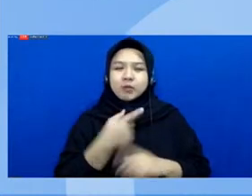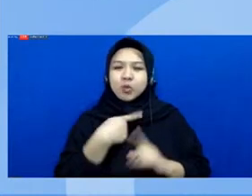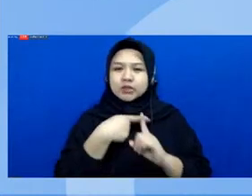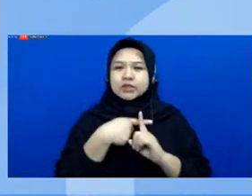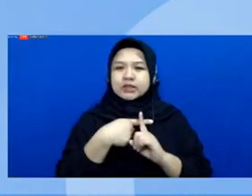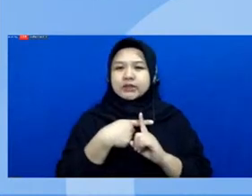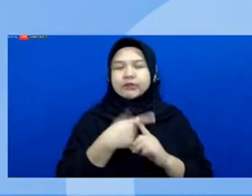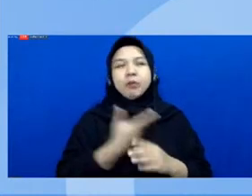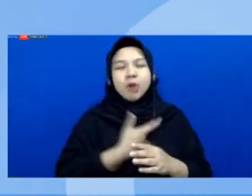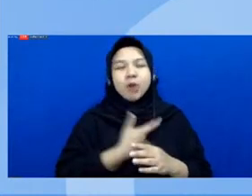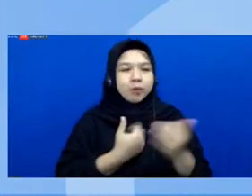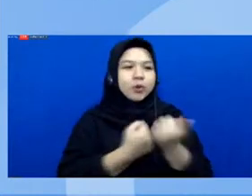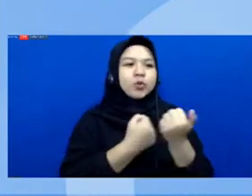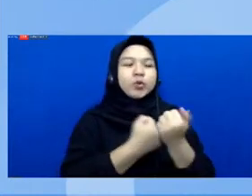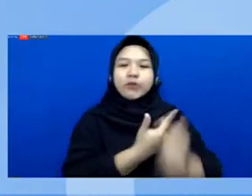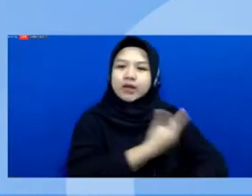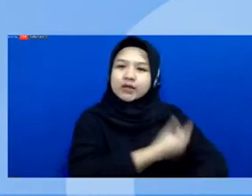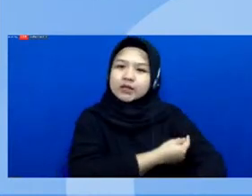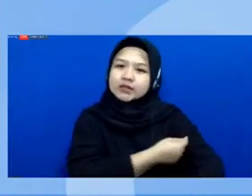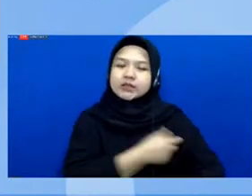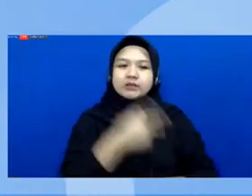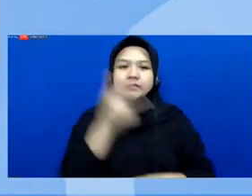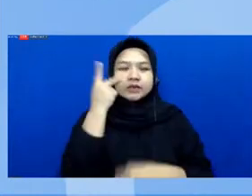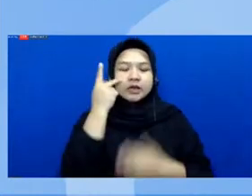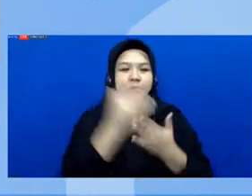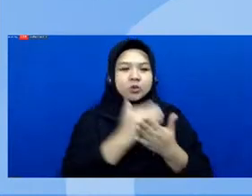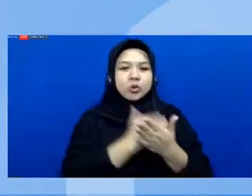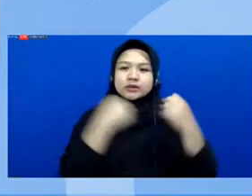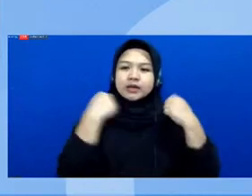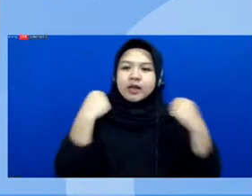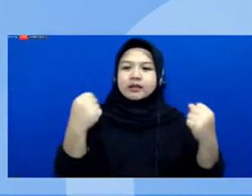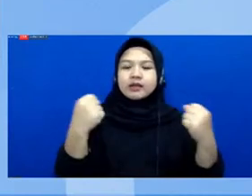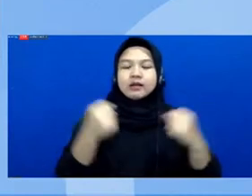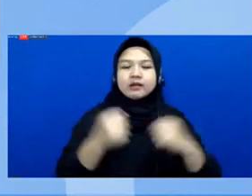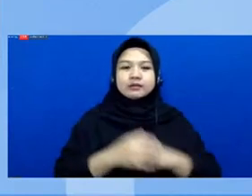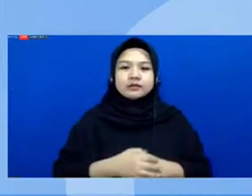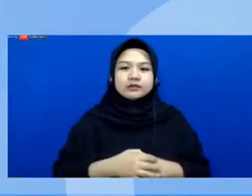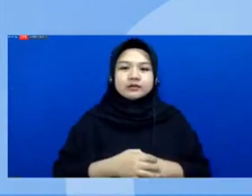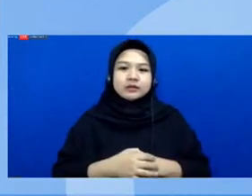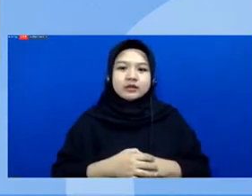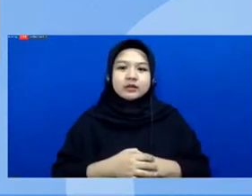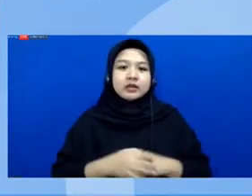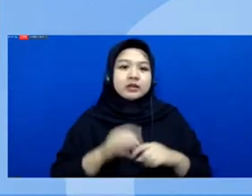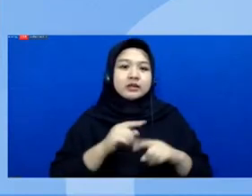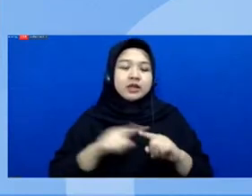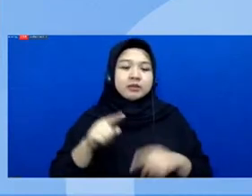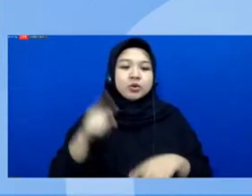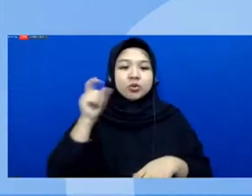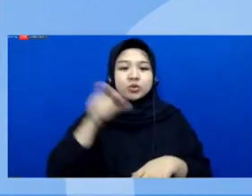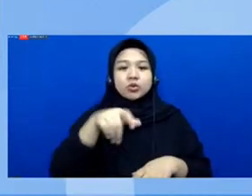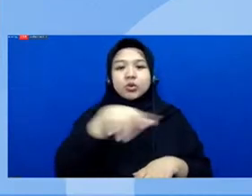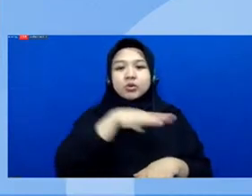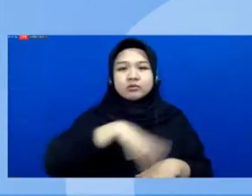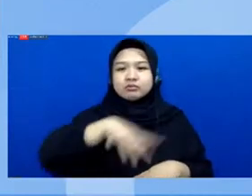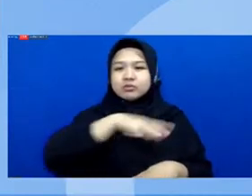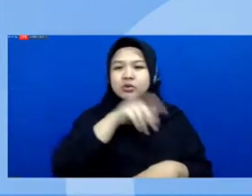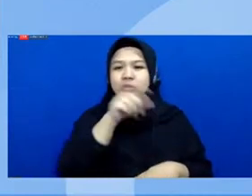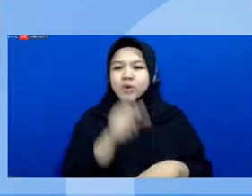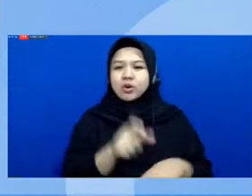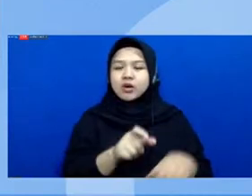Mereka mendukung vaksinasi, mereka menjaga prokes gitu ya. Nah, cuman di kalangan orang-orang yang